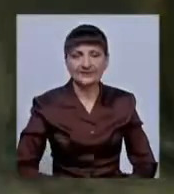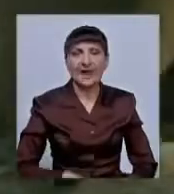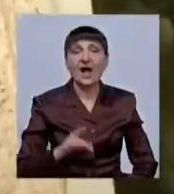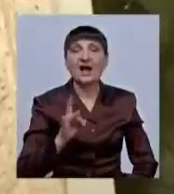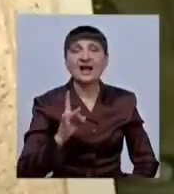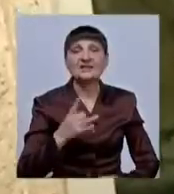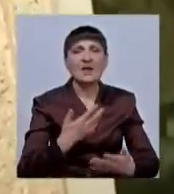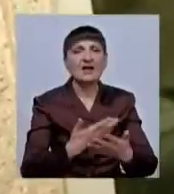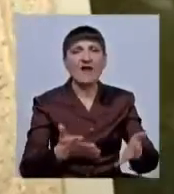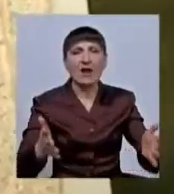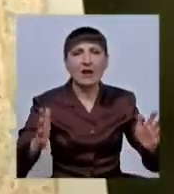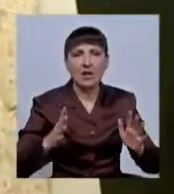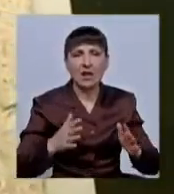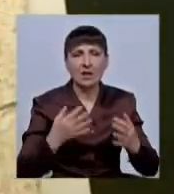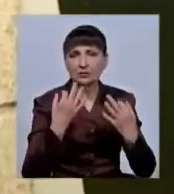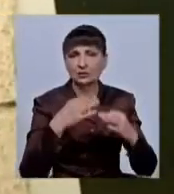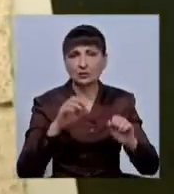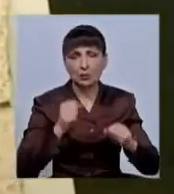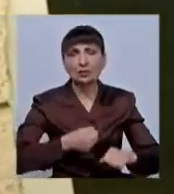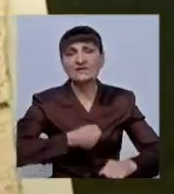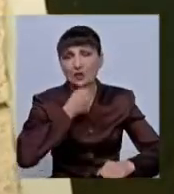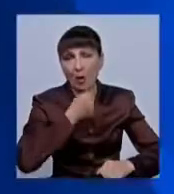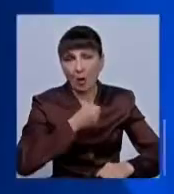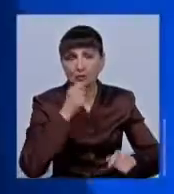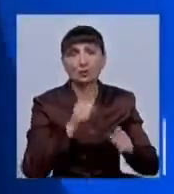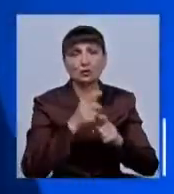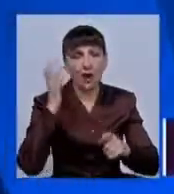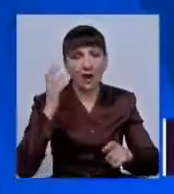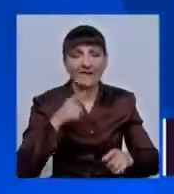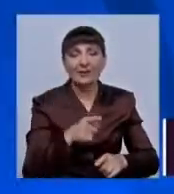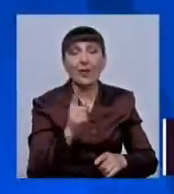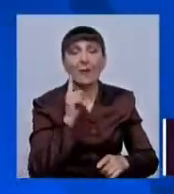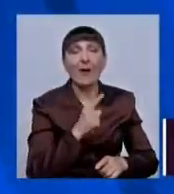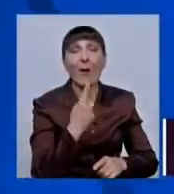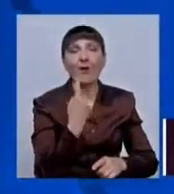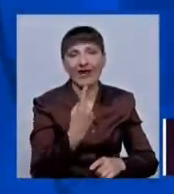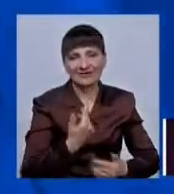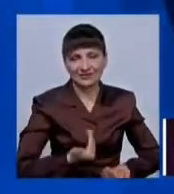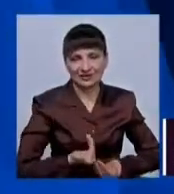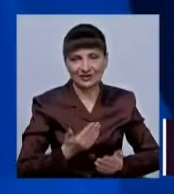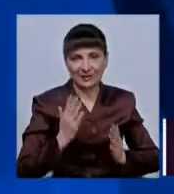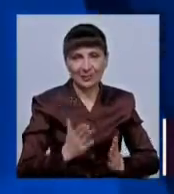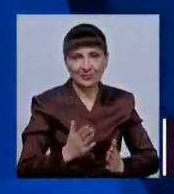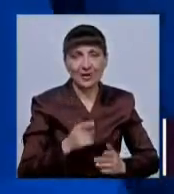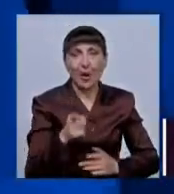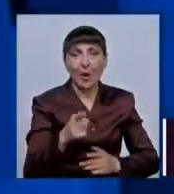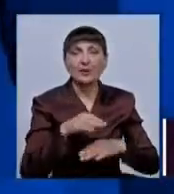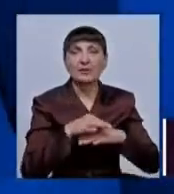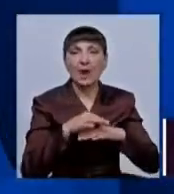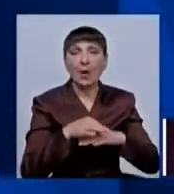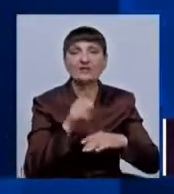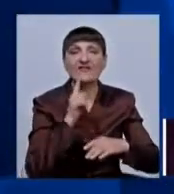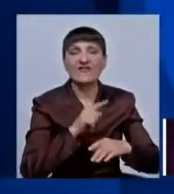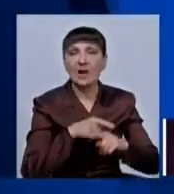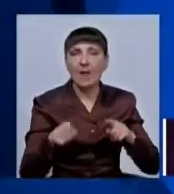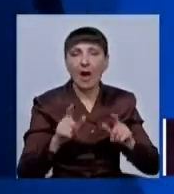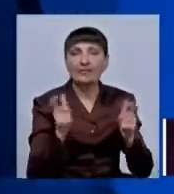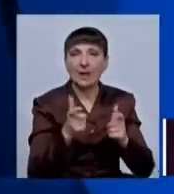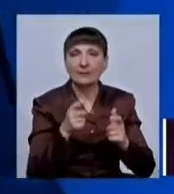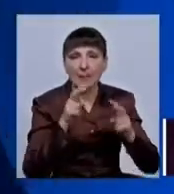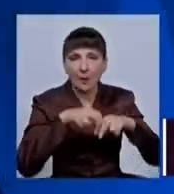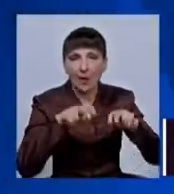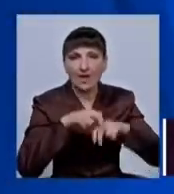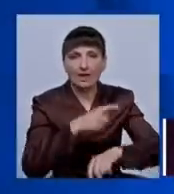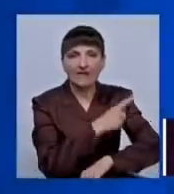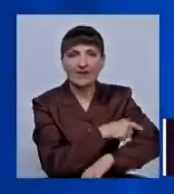Размер вольера позволяет поместить в нем и взрослых львов, но Симба пока будет жить один, так как он проходит период адаптации, и